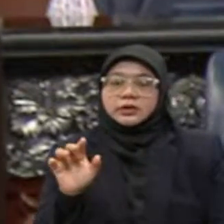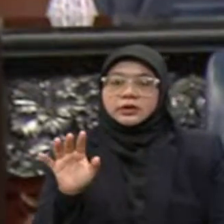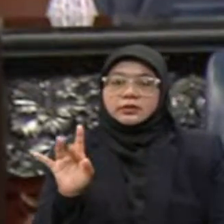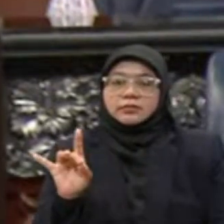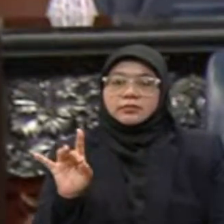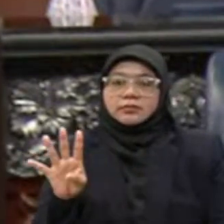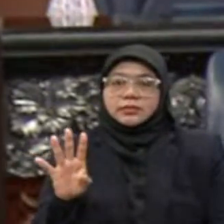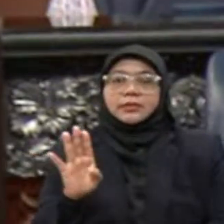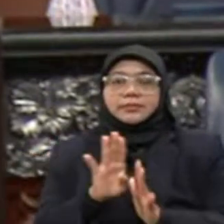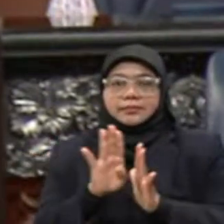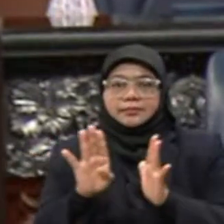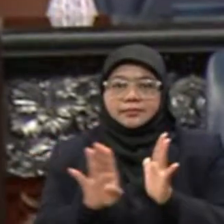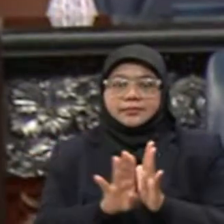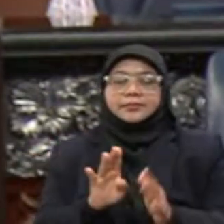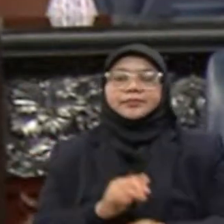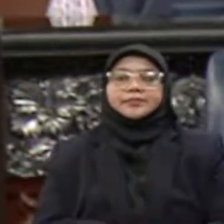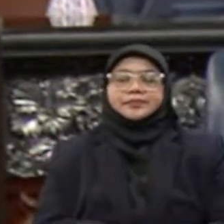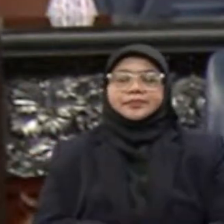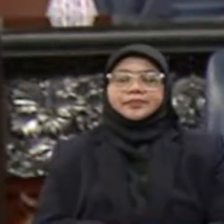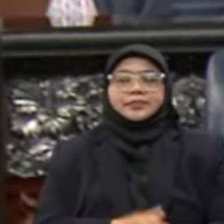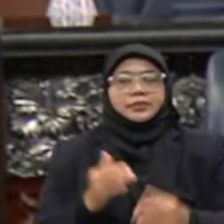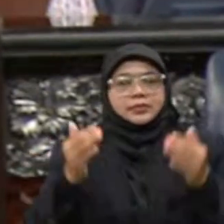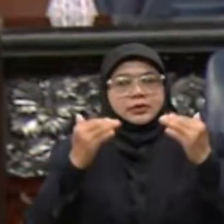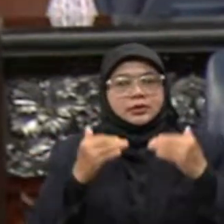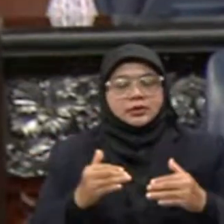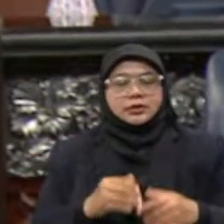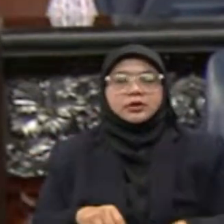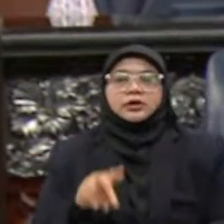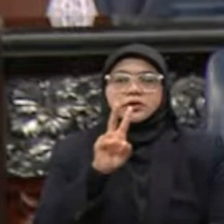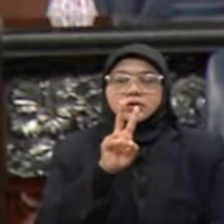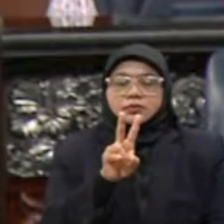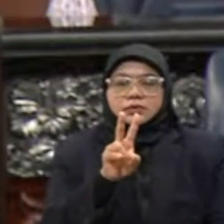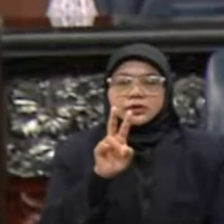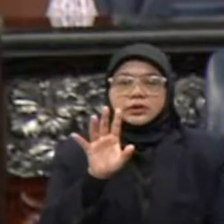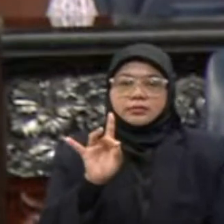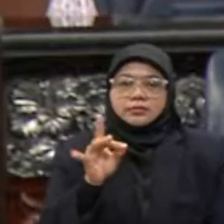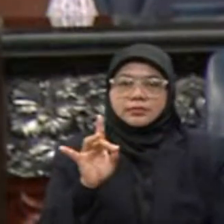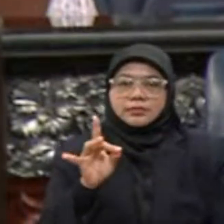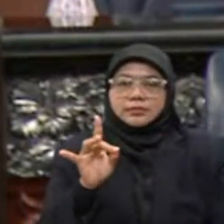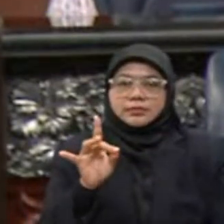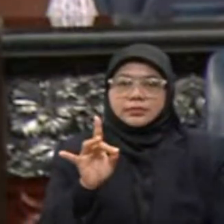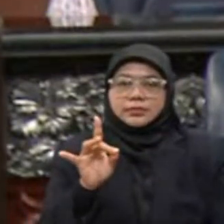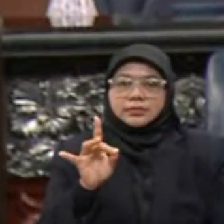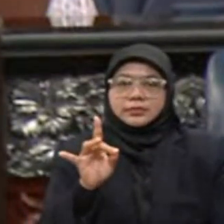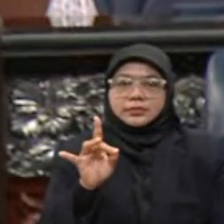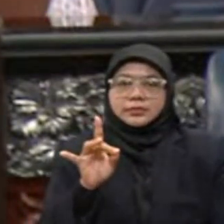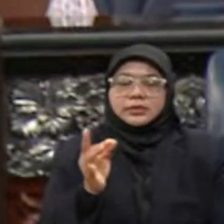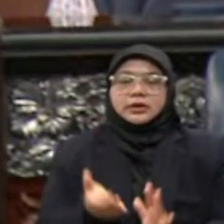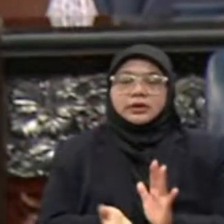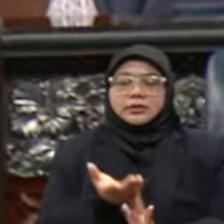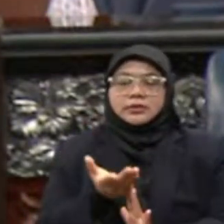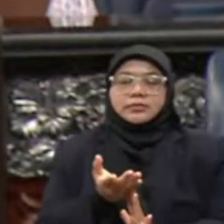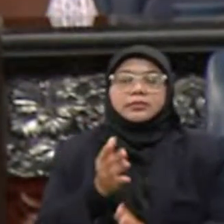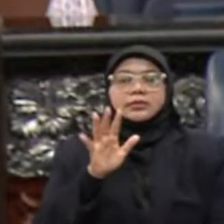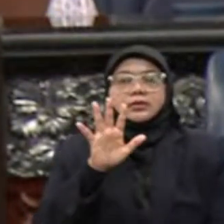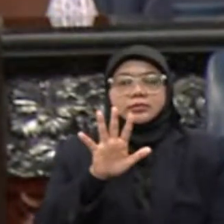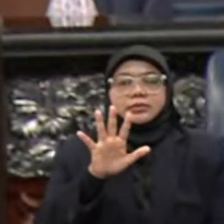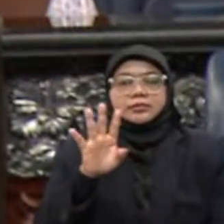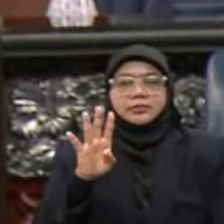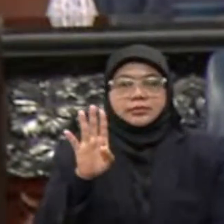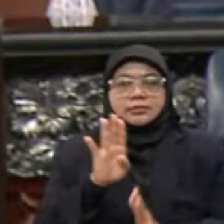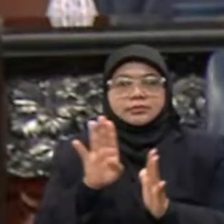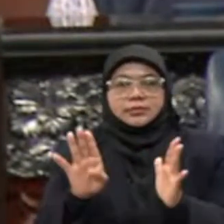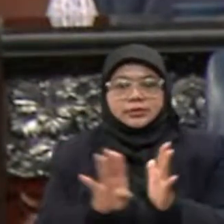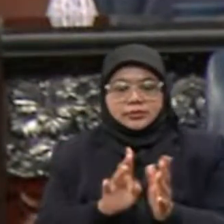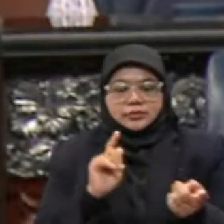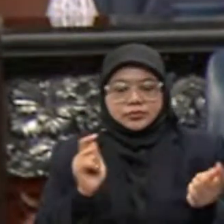billion kemudian 2018 naik 54 billion di